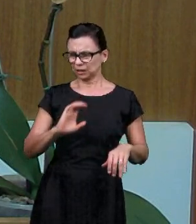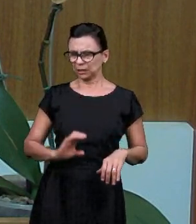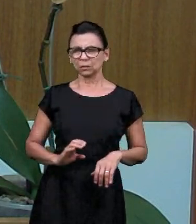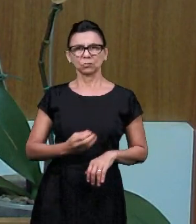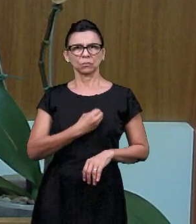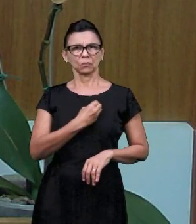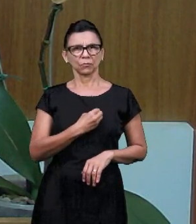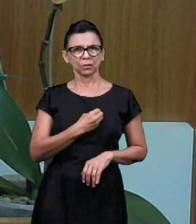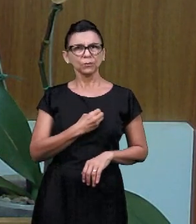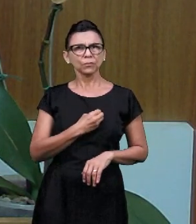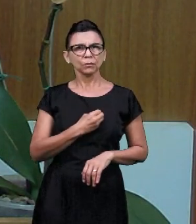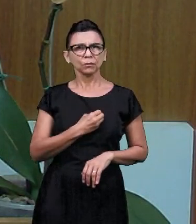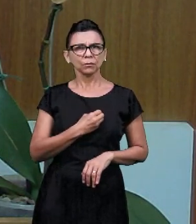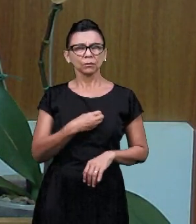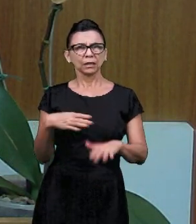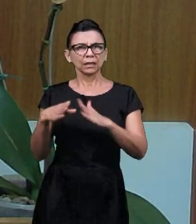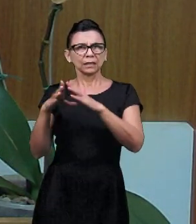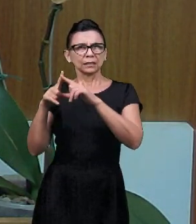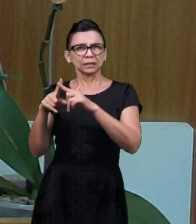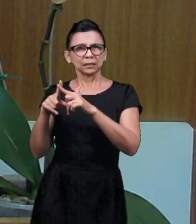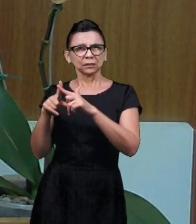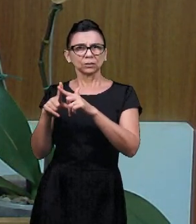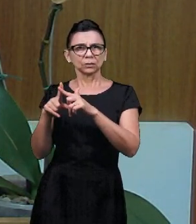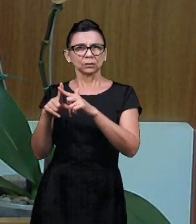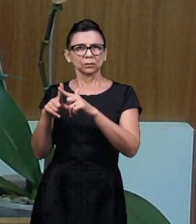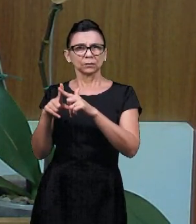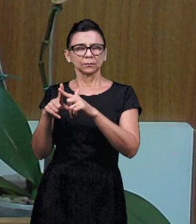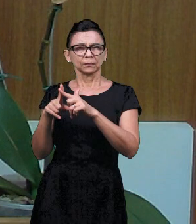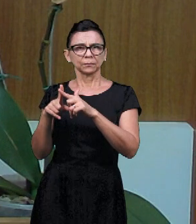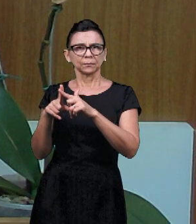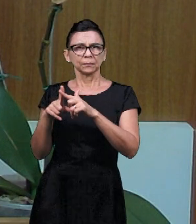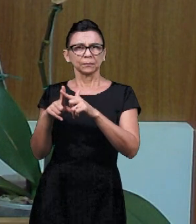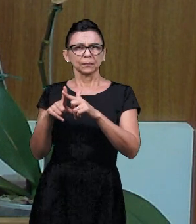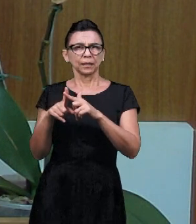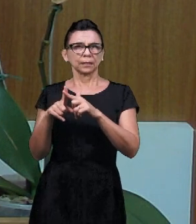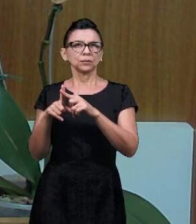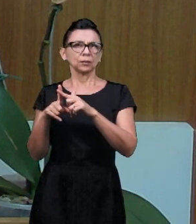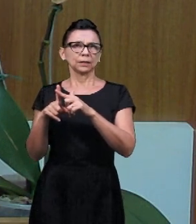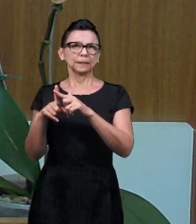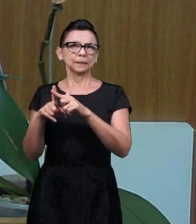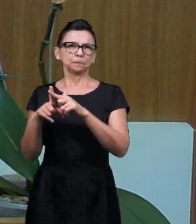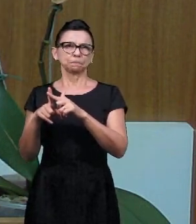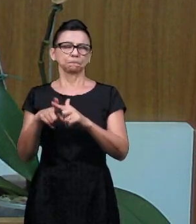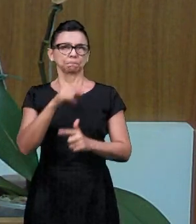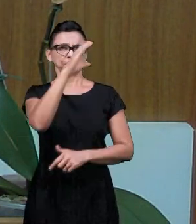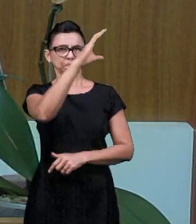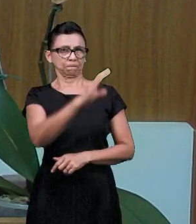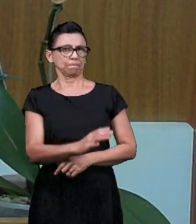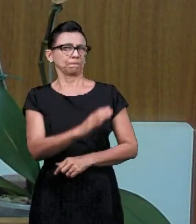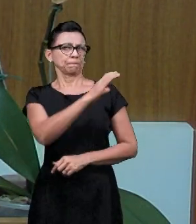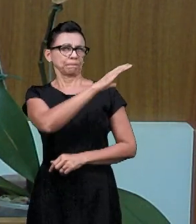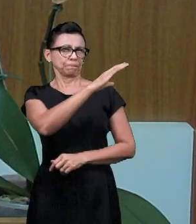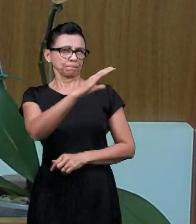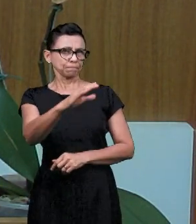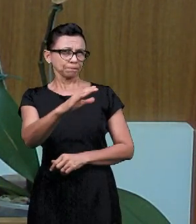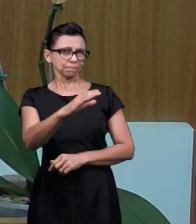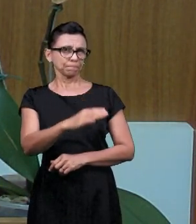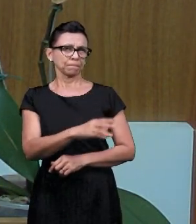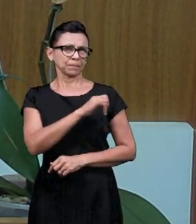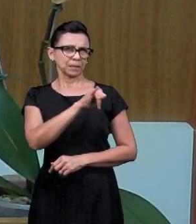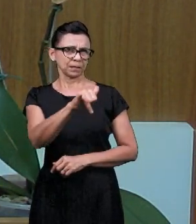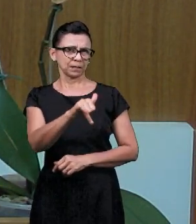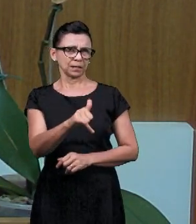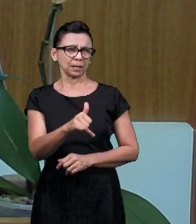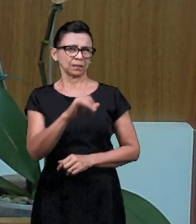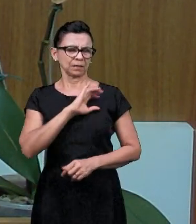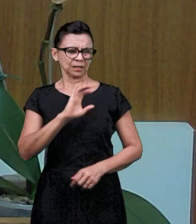texte dit, mais tu es mort. Donc l'Église, dans cette période, le